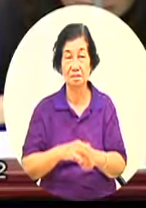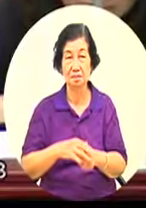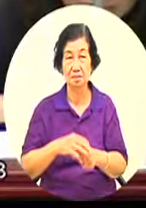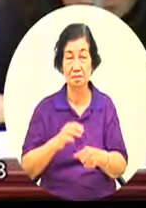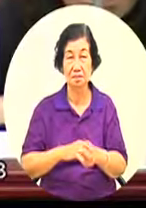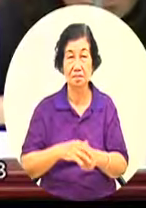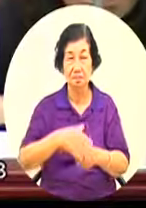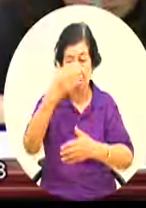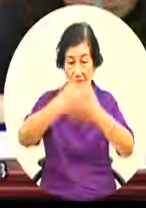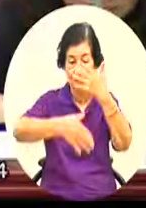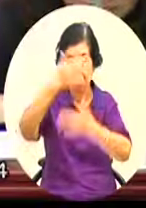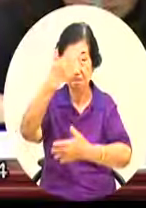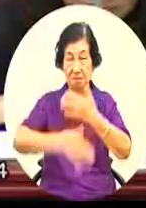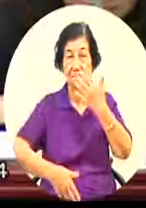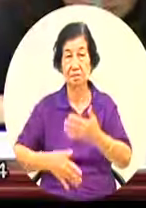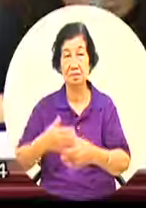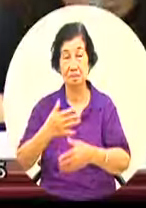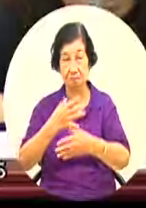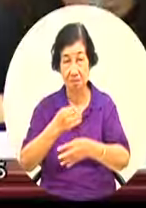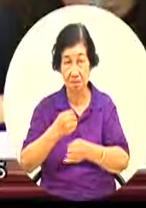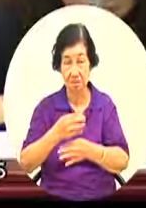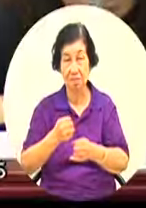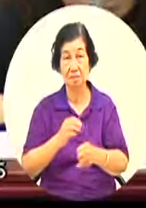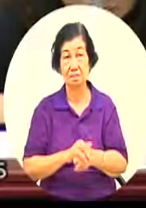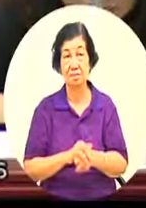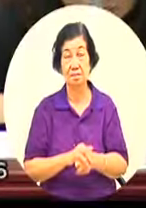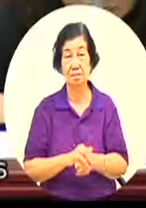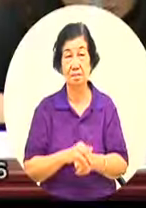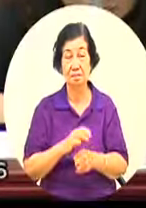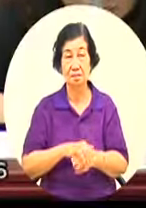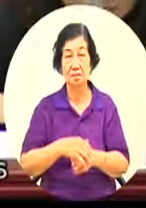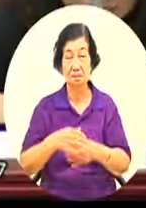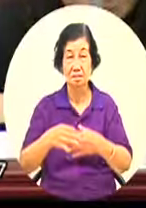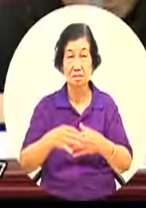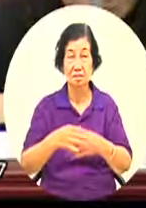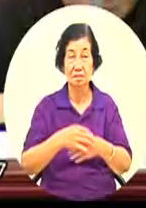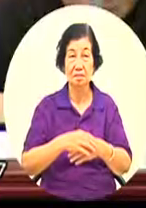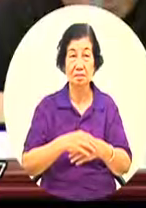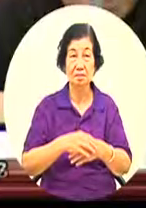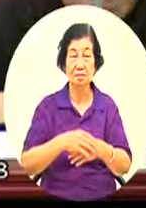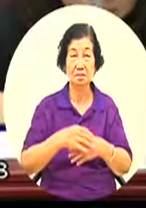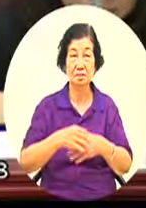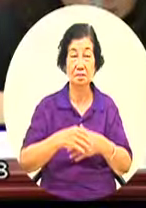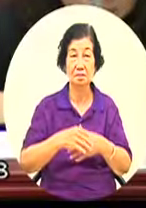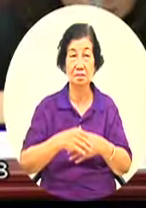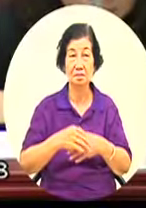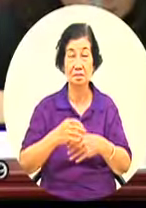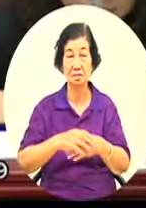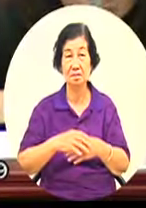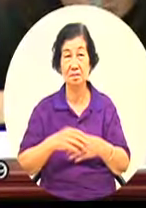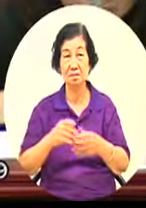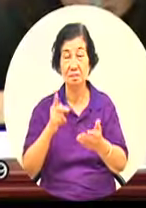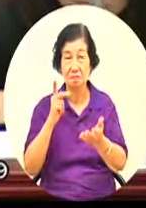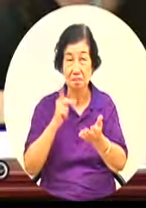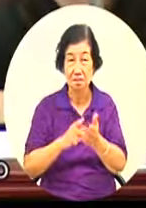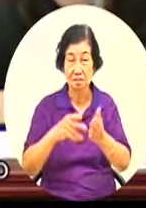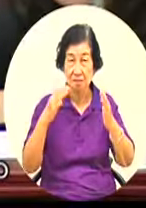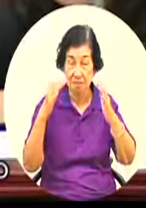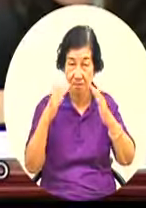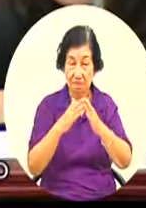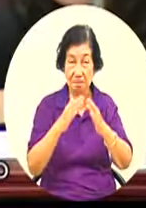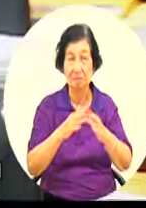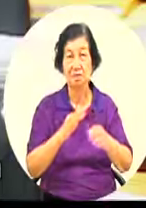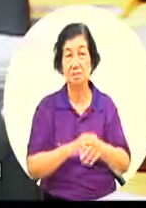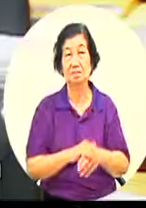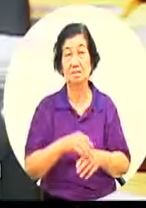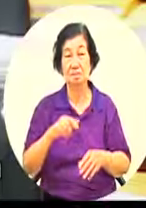要开幕哦，它开幕活动也在四种图，然后春艺每一年的， 我中断你的谈话，因为我发